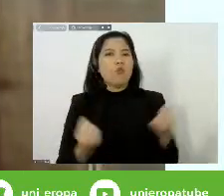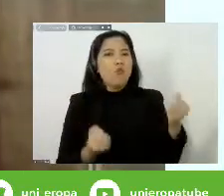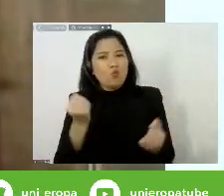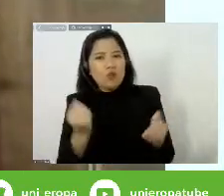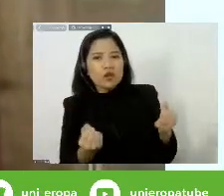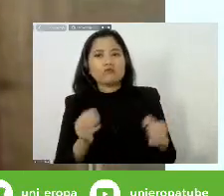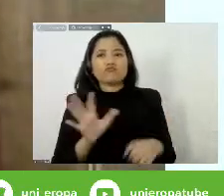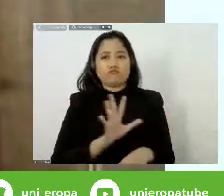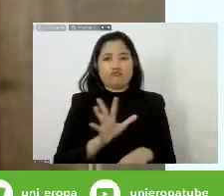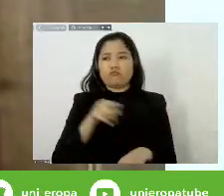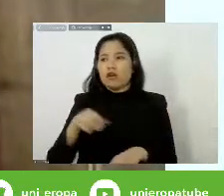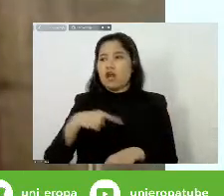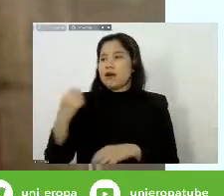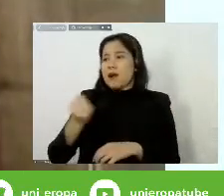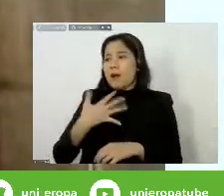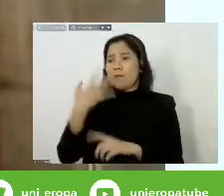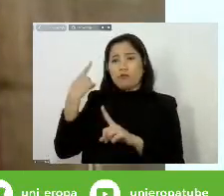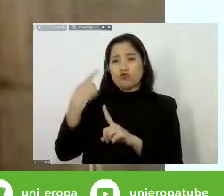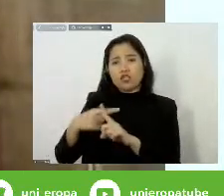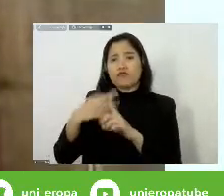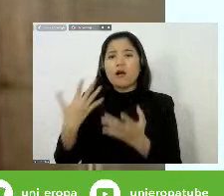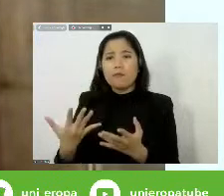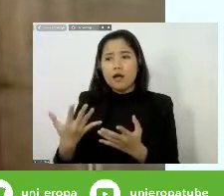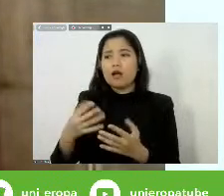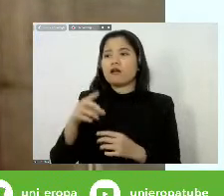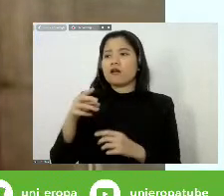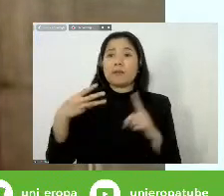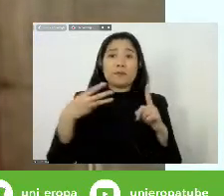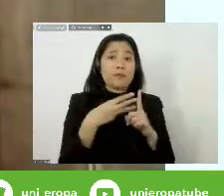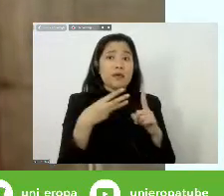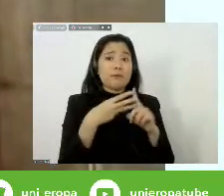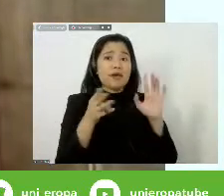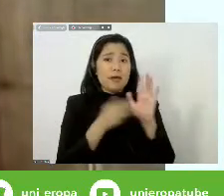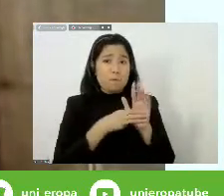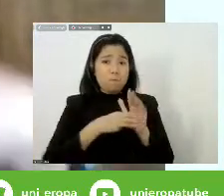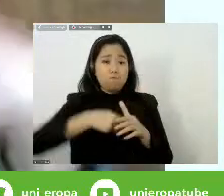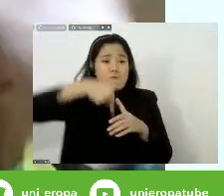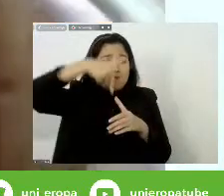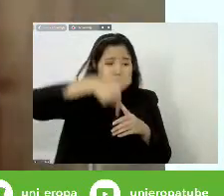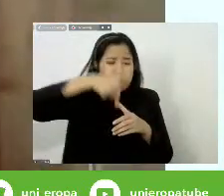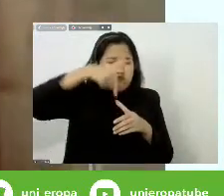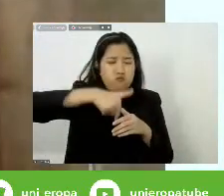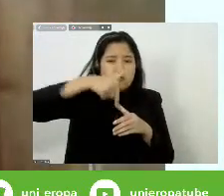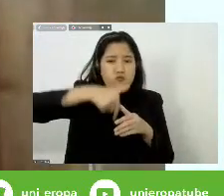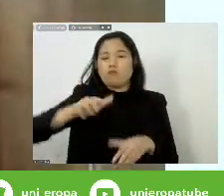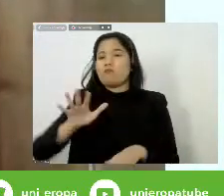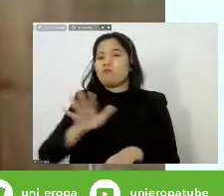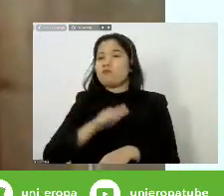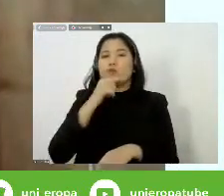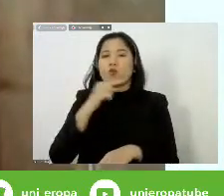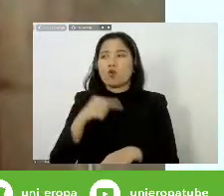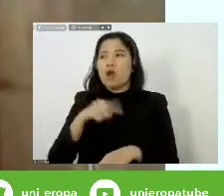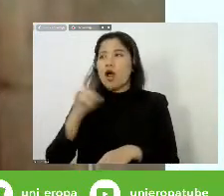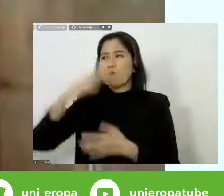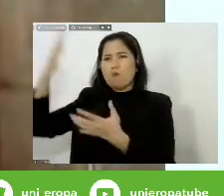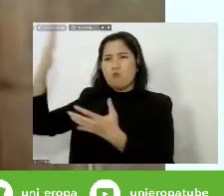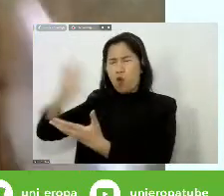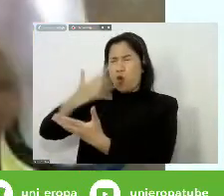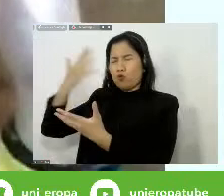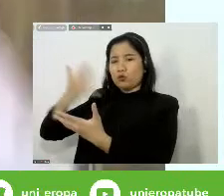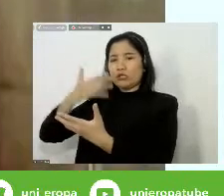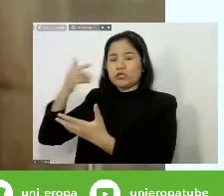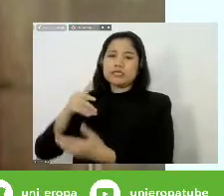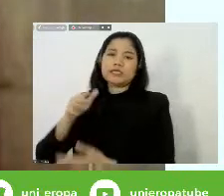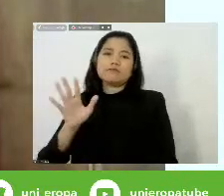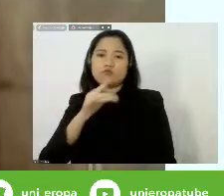dampak positifnya adalah pengurangan penggunaan BBM dan kita tidak menambah lagi polusi udara yang sedemikian parah syukur-syukur